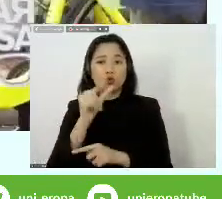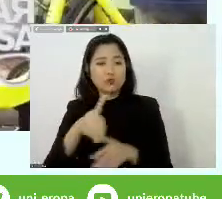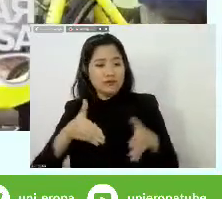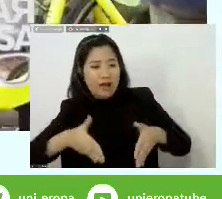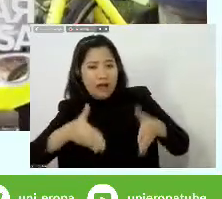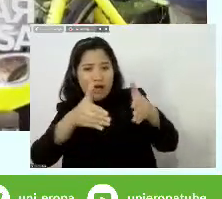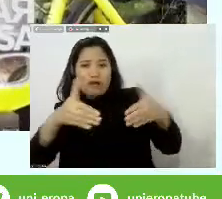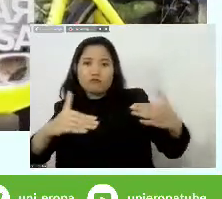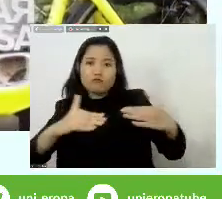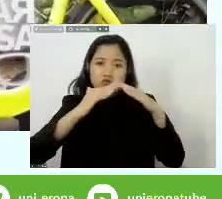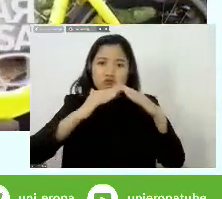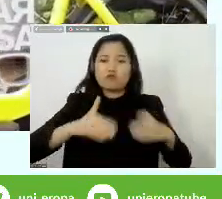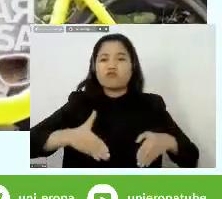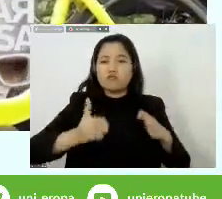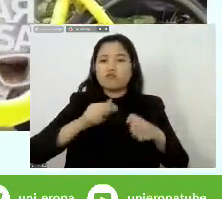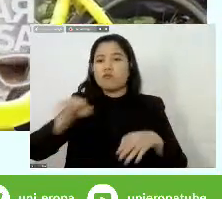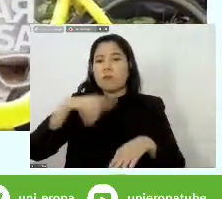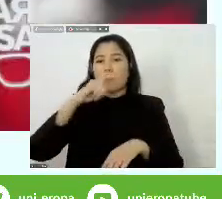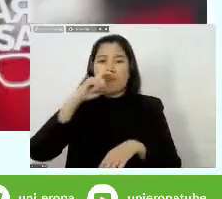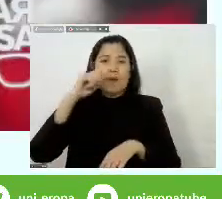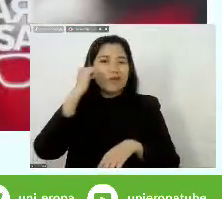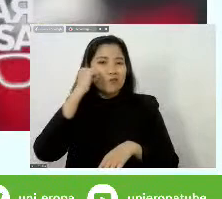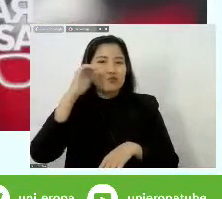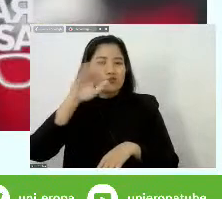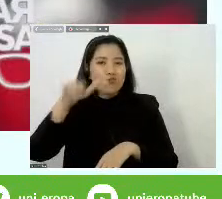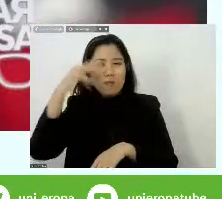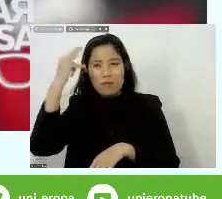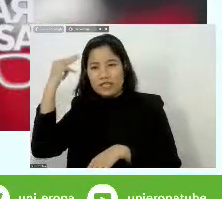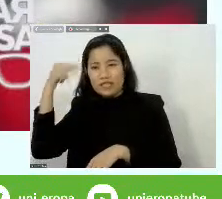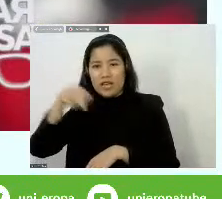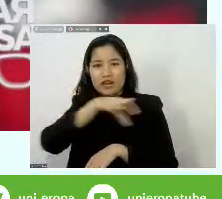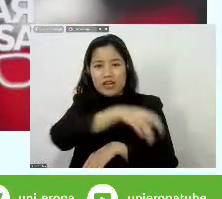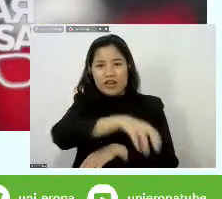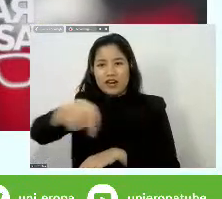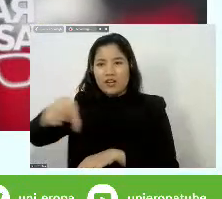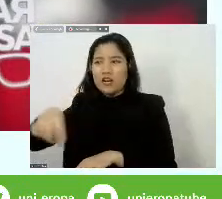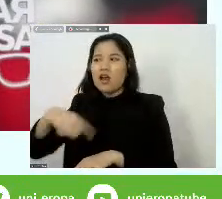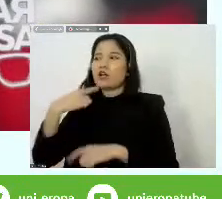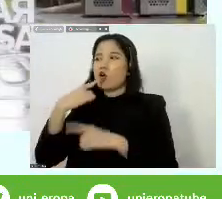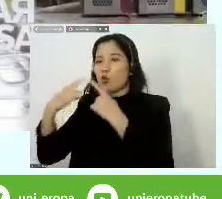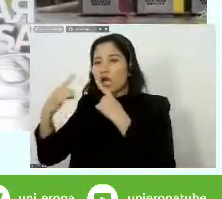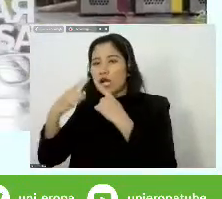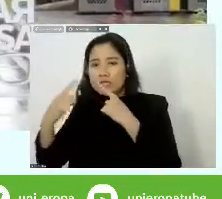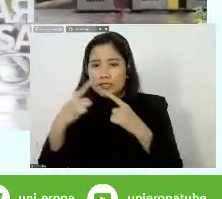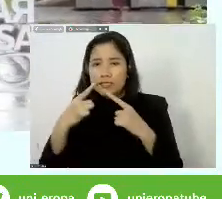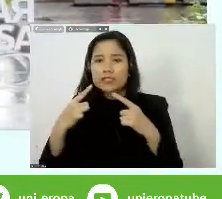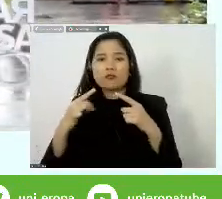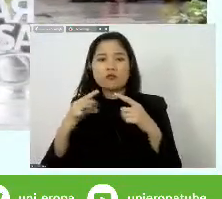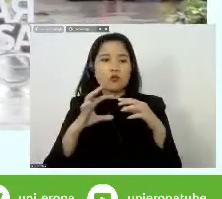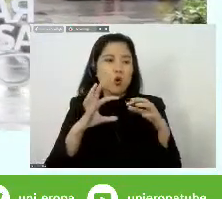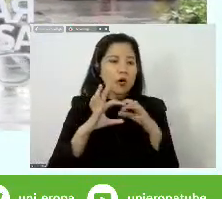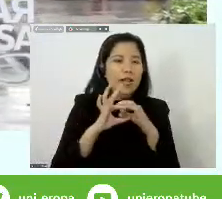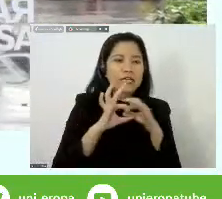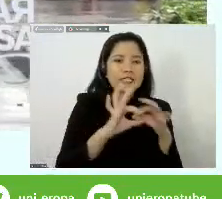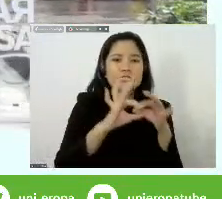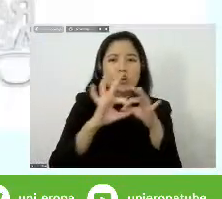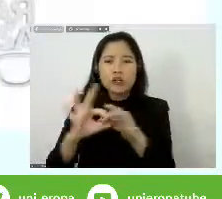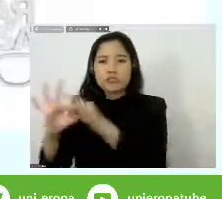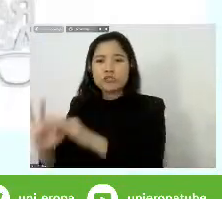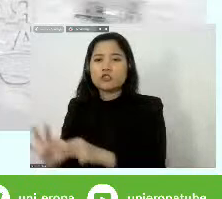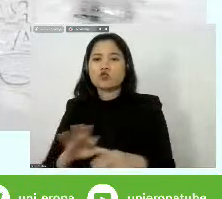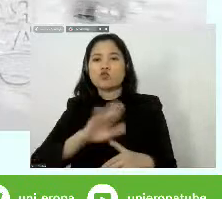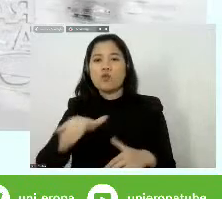Bapak Ibu pengambil kebijakan di setiap daerah Jadi kami berusaha untuk komunikasi koordinasi dengan sebanyak mungkin